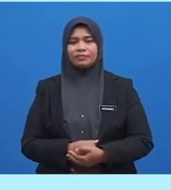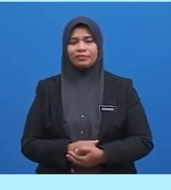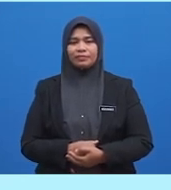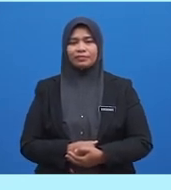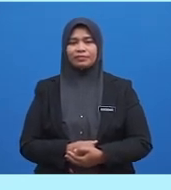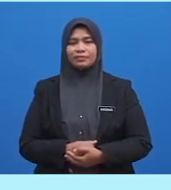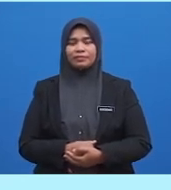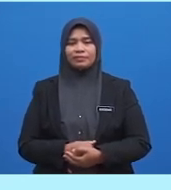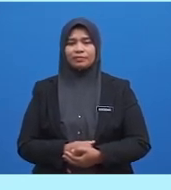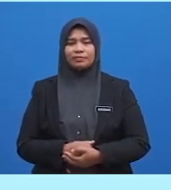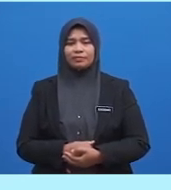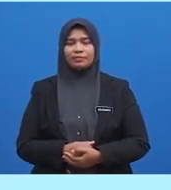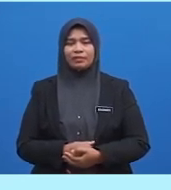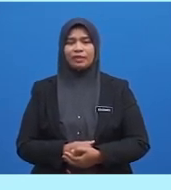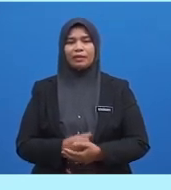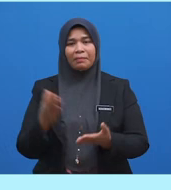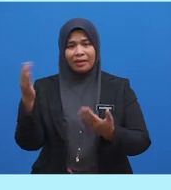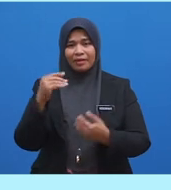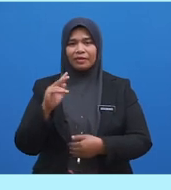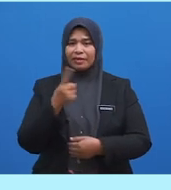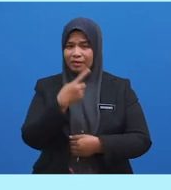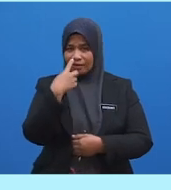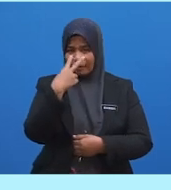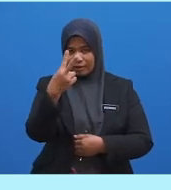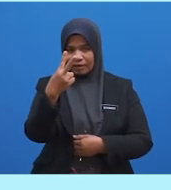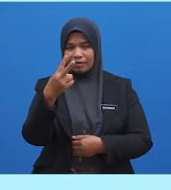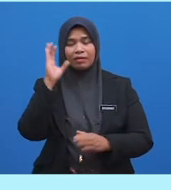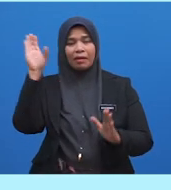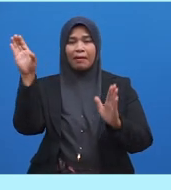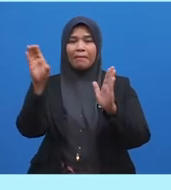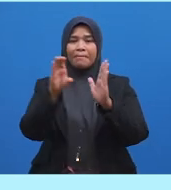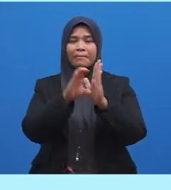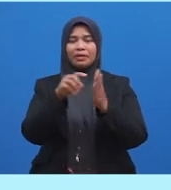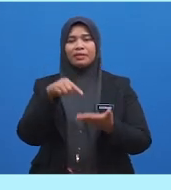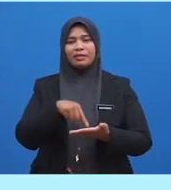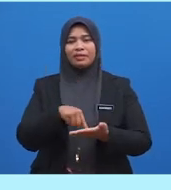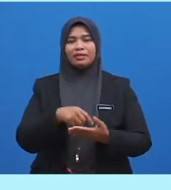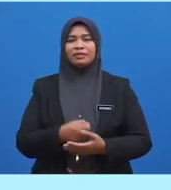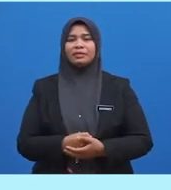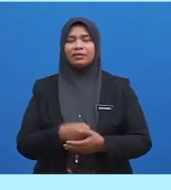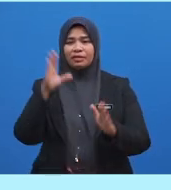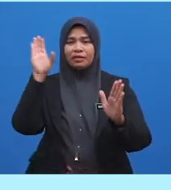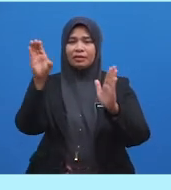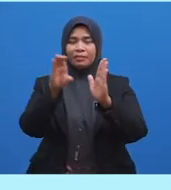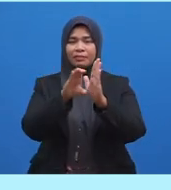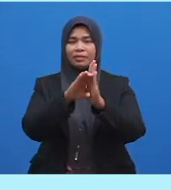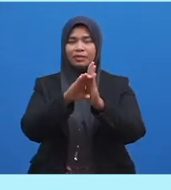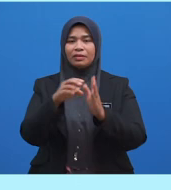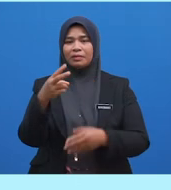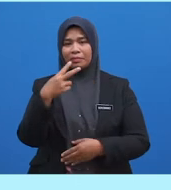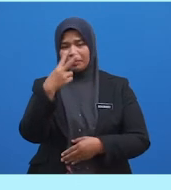hai hai the money kita lihat gambar ini pula gambar